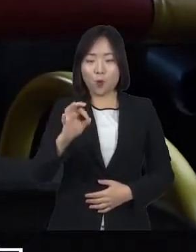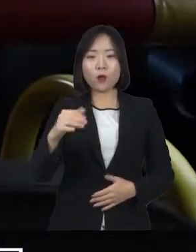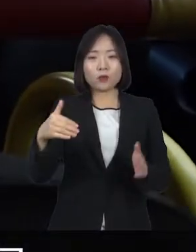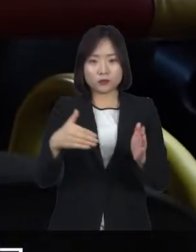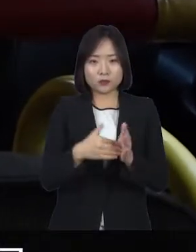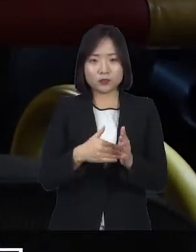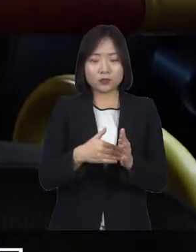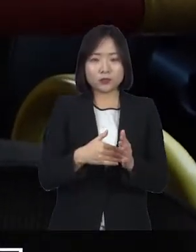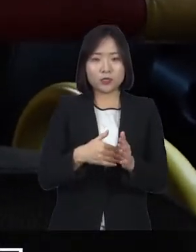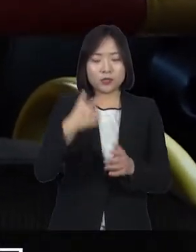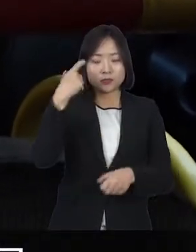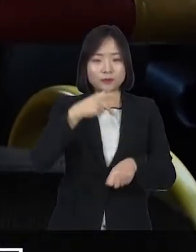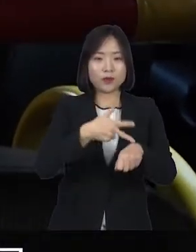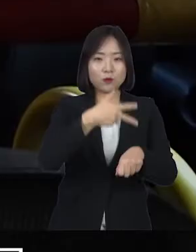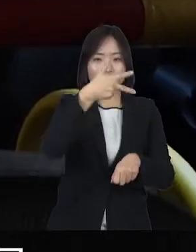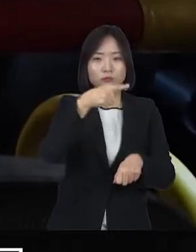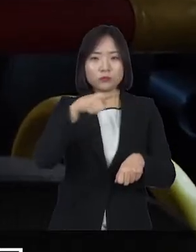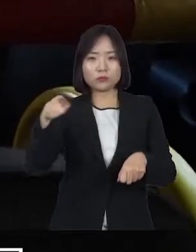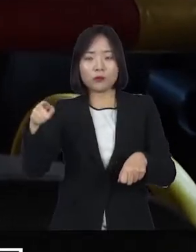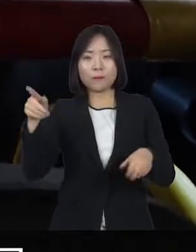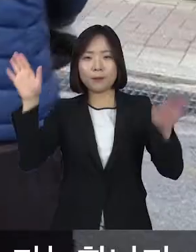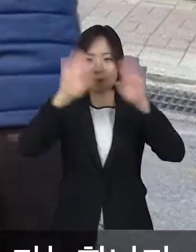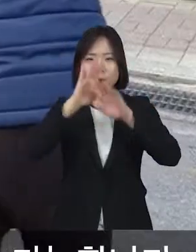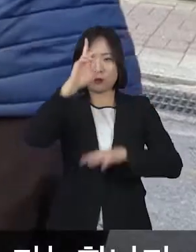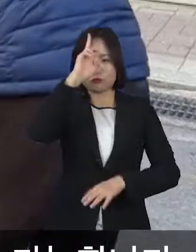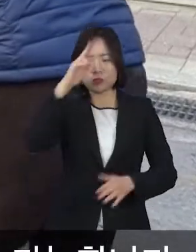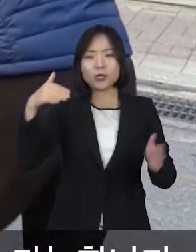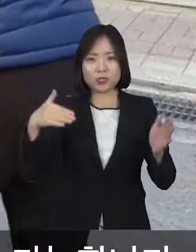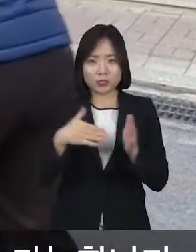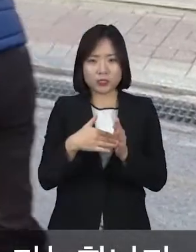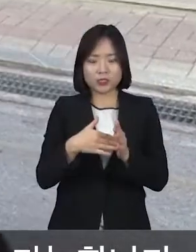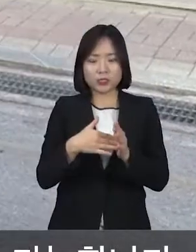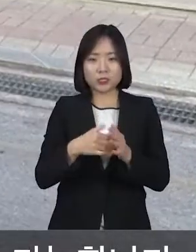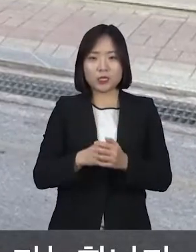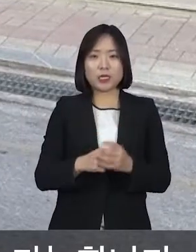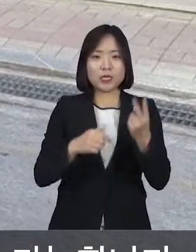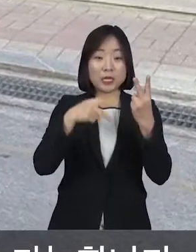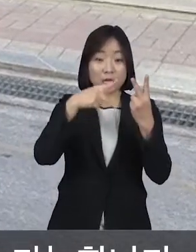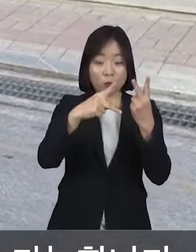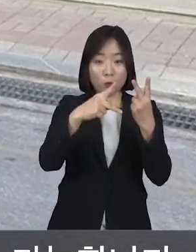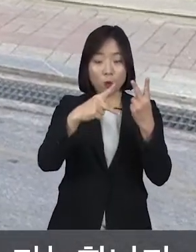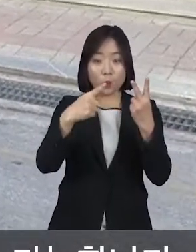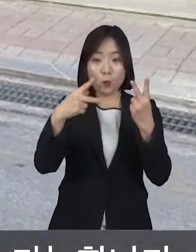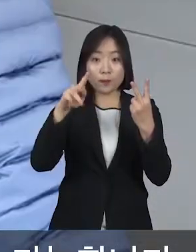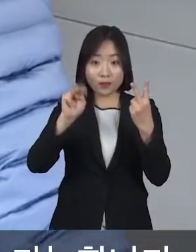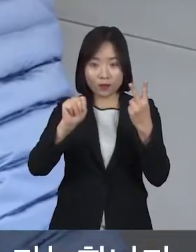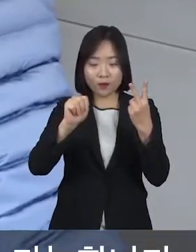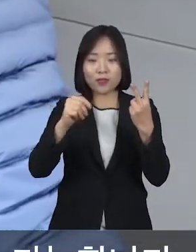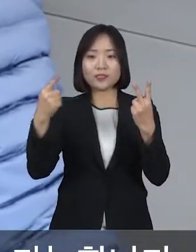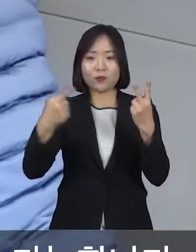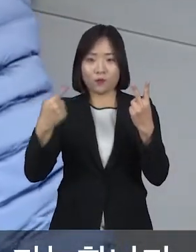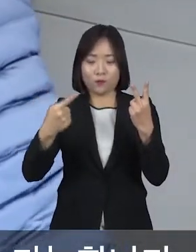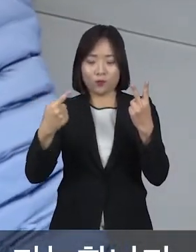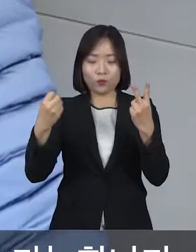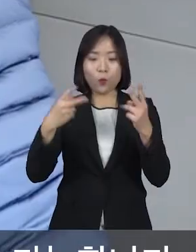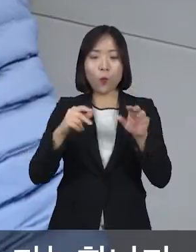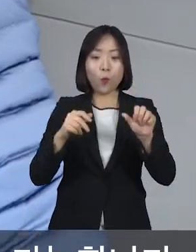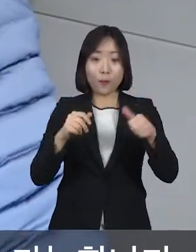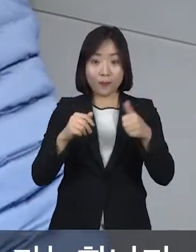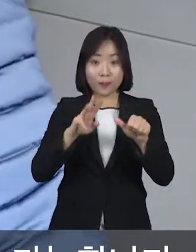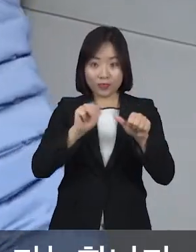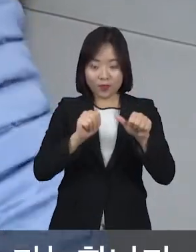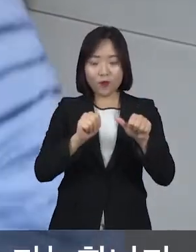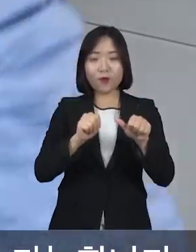오전 7시부터 24시까지 연주 무효로 기본 요금 2km에 1,000원, 500m당 100원의 거리 할증